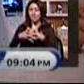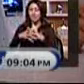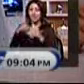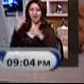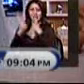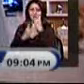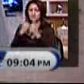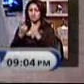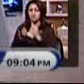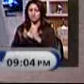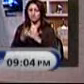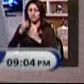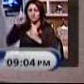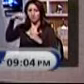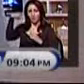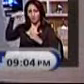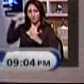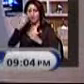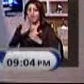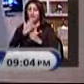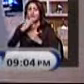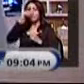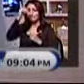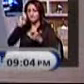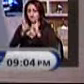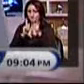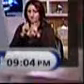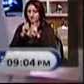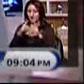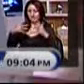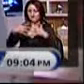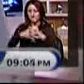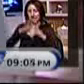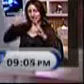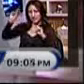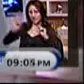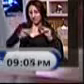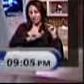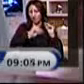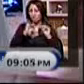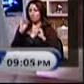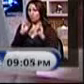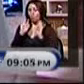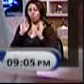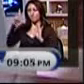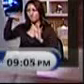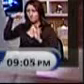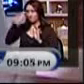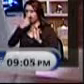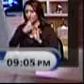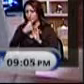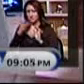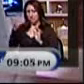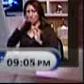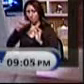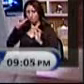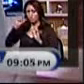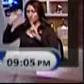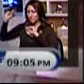اللي جاي مع اوباما كلهم هكذا، هولندا وغيره وغيره. خطورة الاخوان ايه بقى؟ ان هو مش بيسيطر على الحكومة، هو عايز يسيطر على